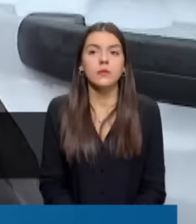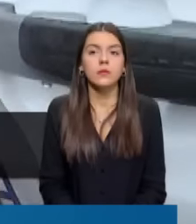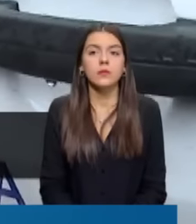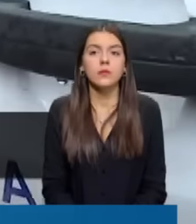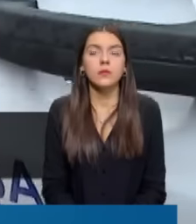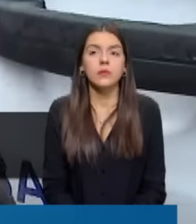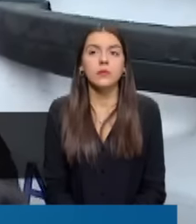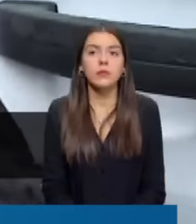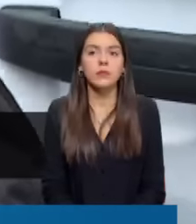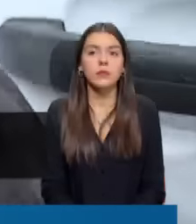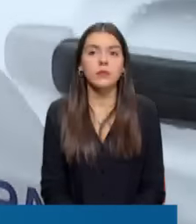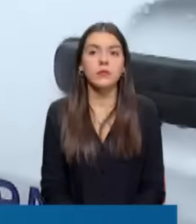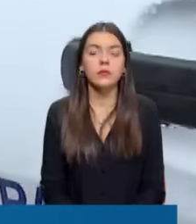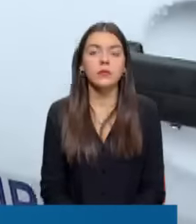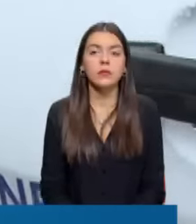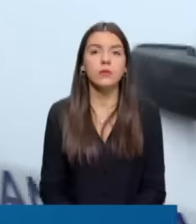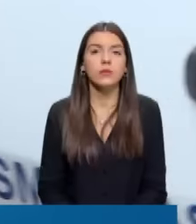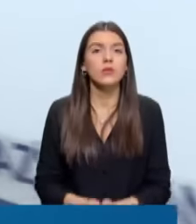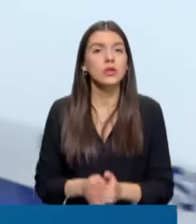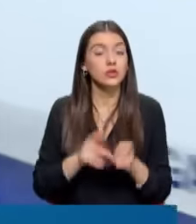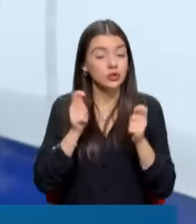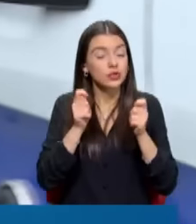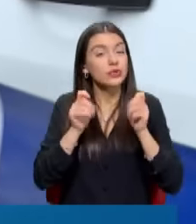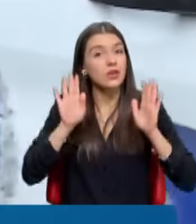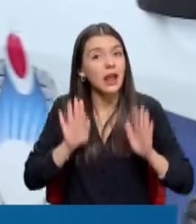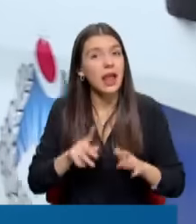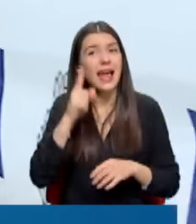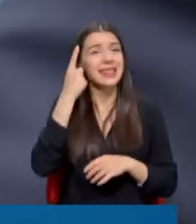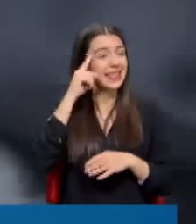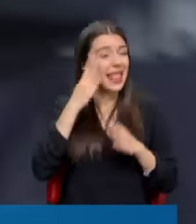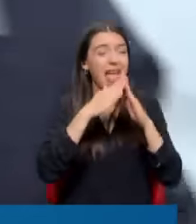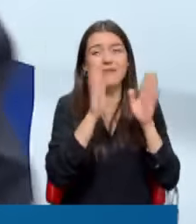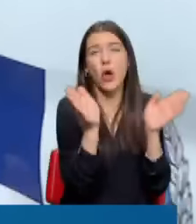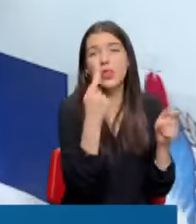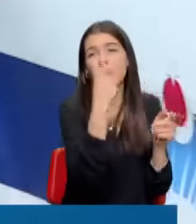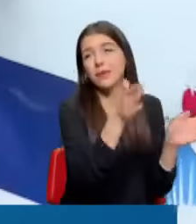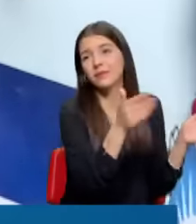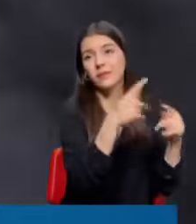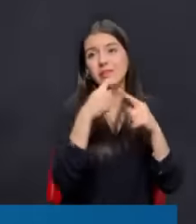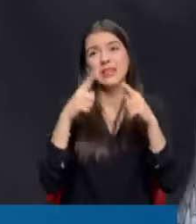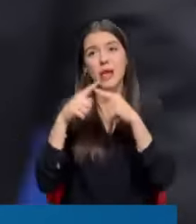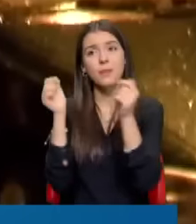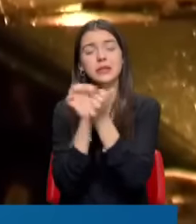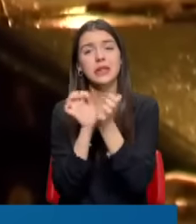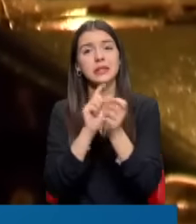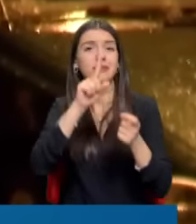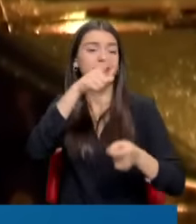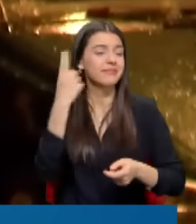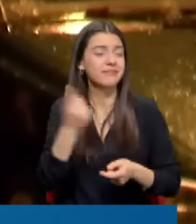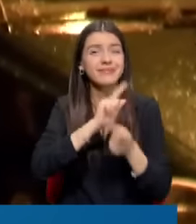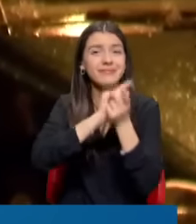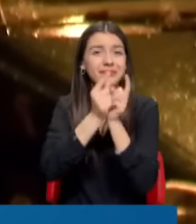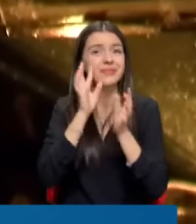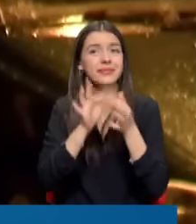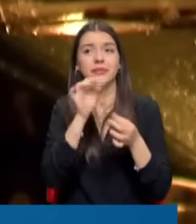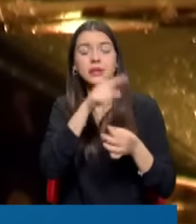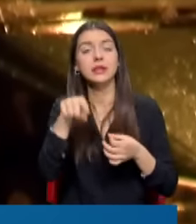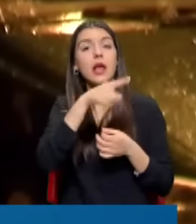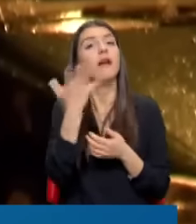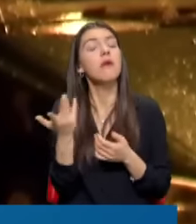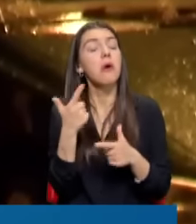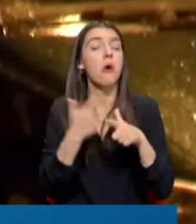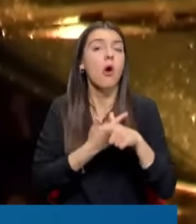kullanıyorum. Eşimin ayağı kesik. Zor şartlarda tek göz gece konduda yaşayan Tahmaz ailesi gibi birçok kişi geceyi ya